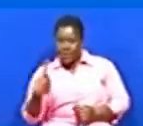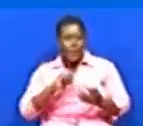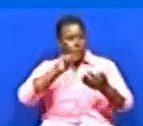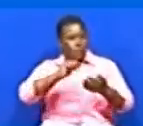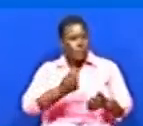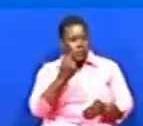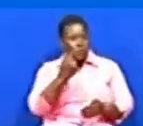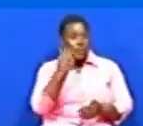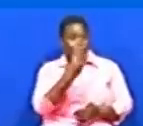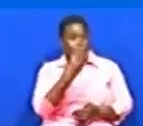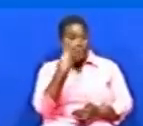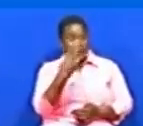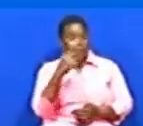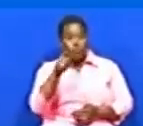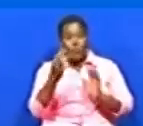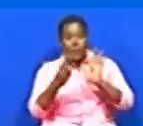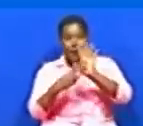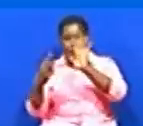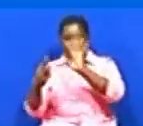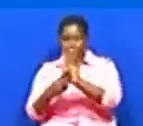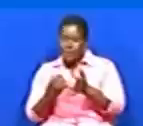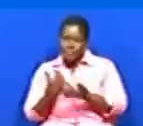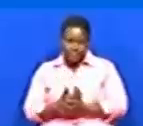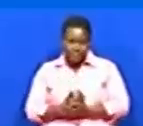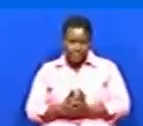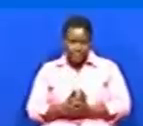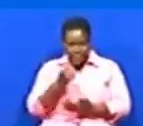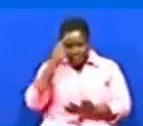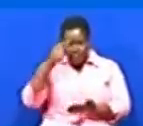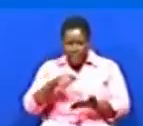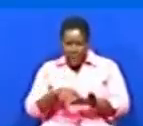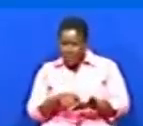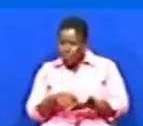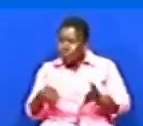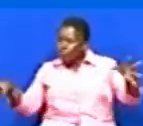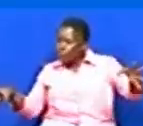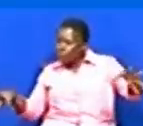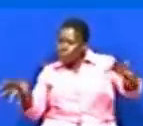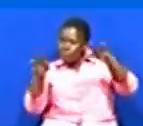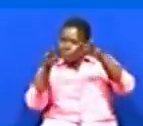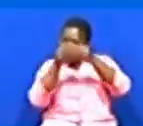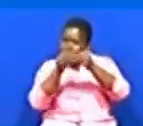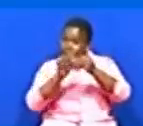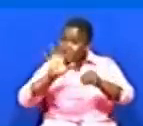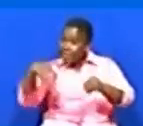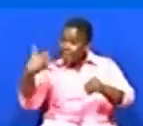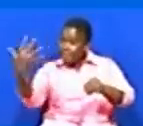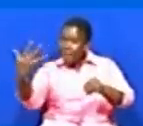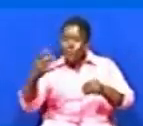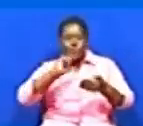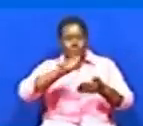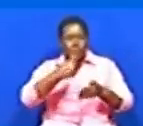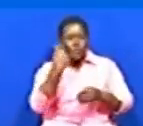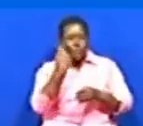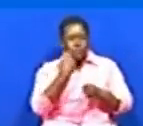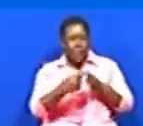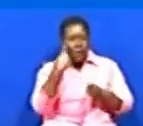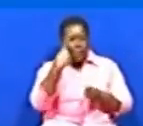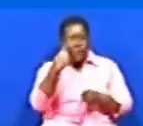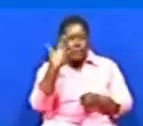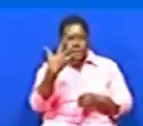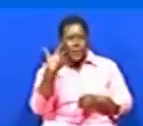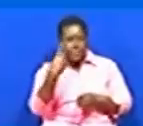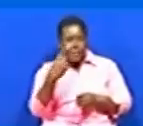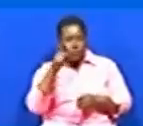2020-2021, ni trilioni 34.88, na kufanya thamani ya serikali ya Magufuli kwa miaka mitano kwa jumla